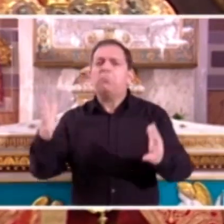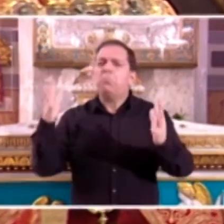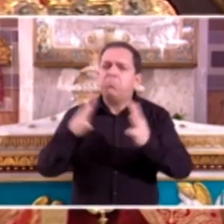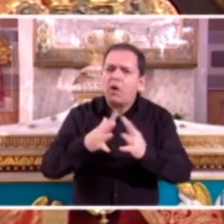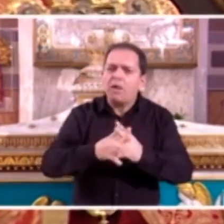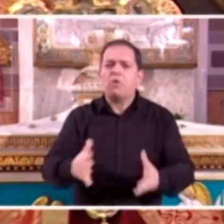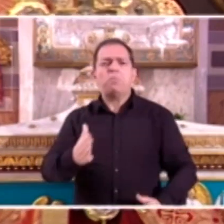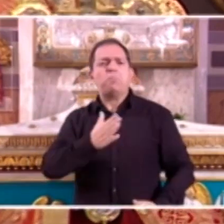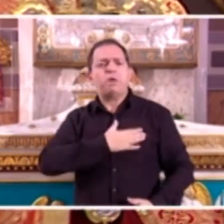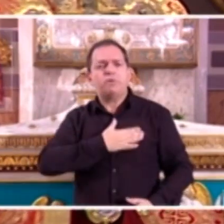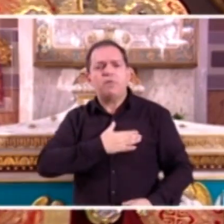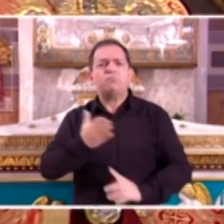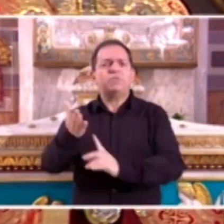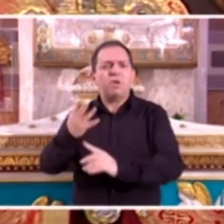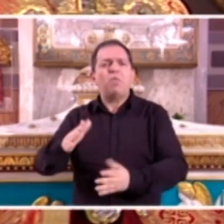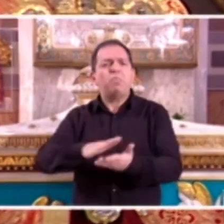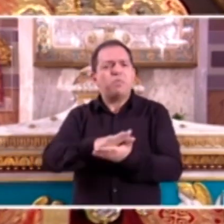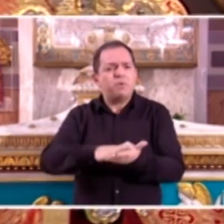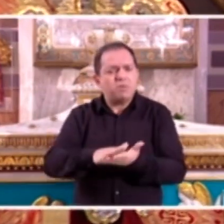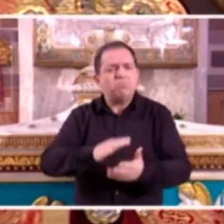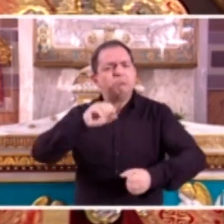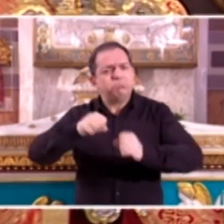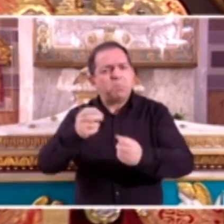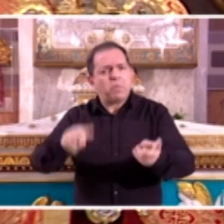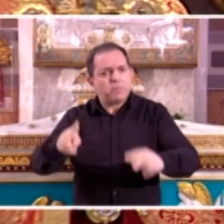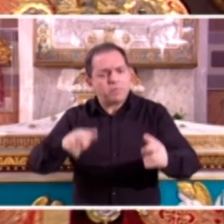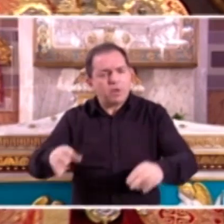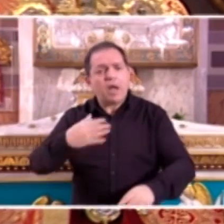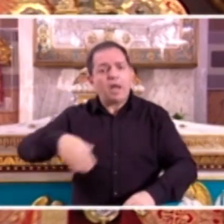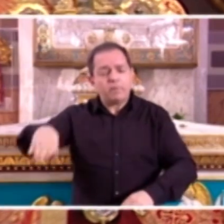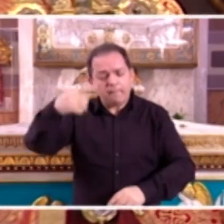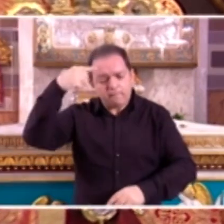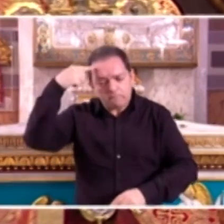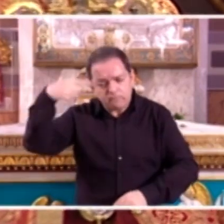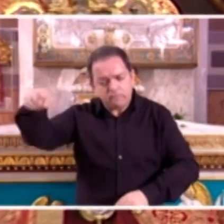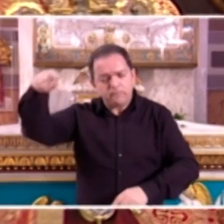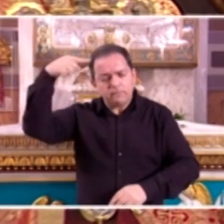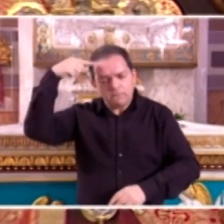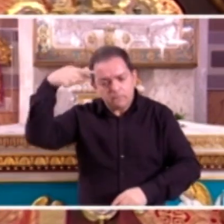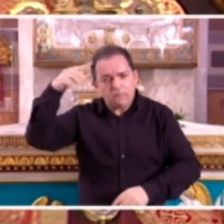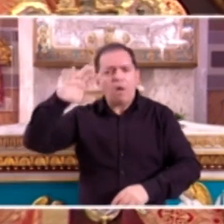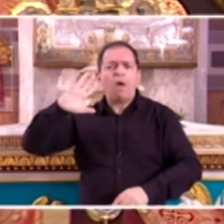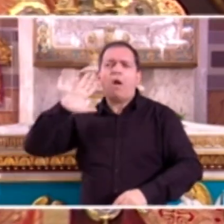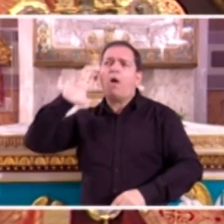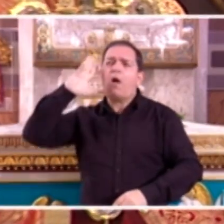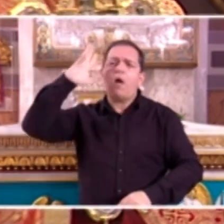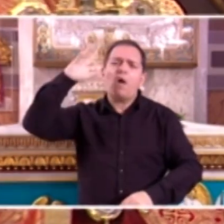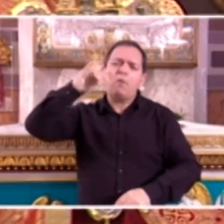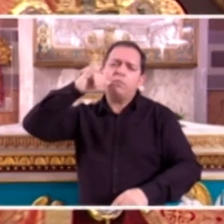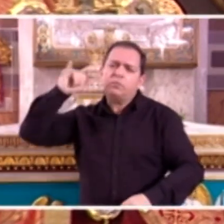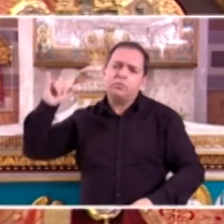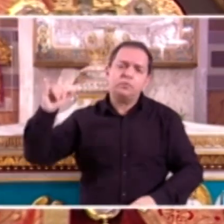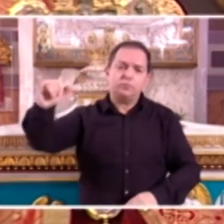της ιερής του έθνους ημών αγώσι, πάλετε και επεσχάτων,